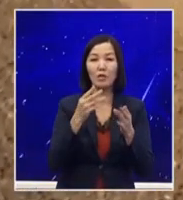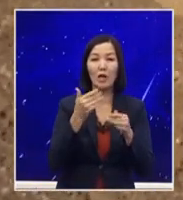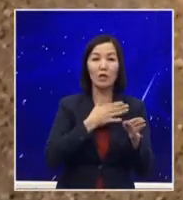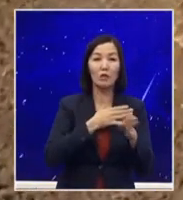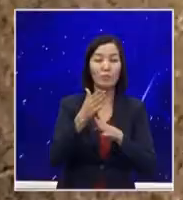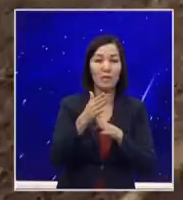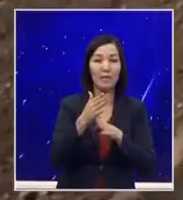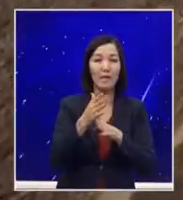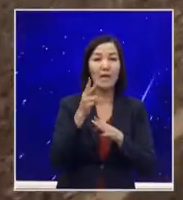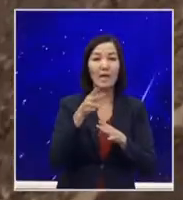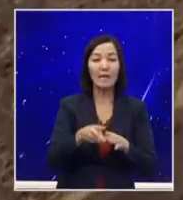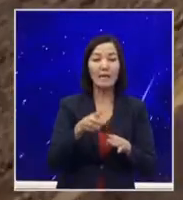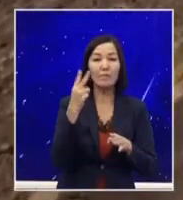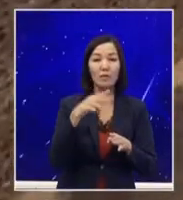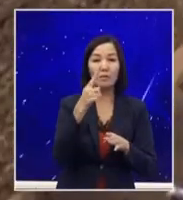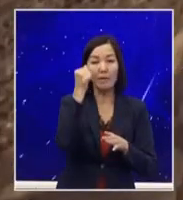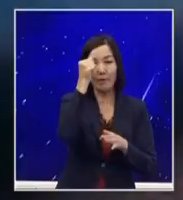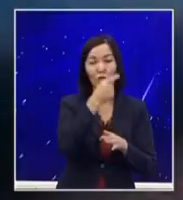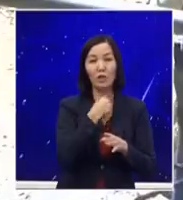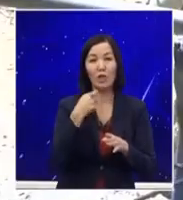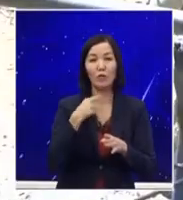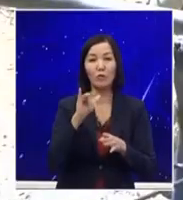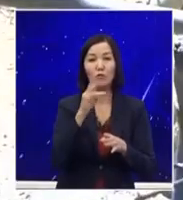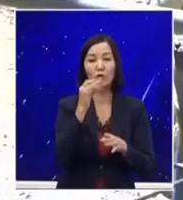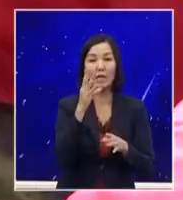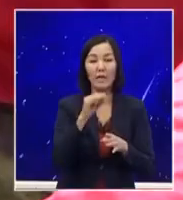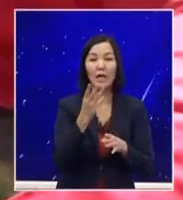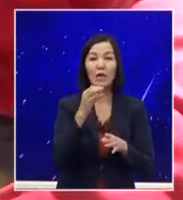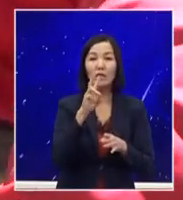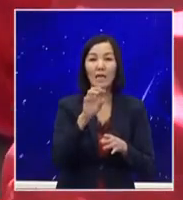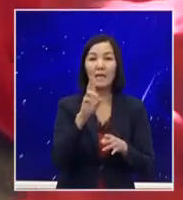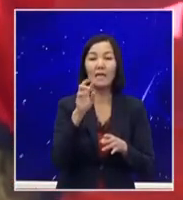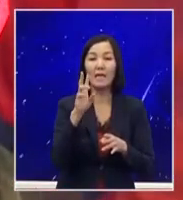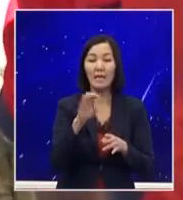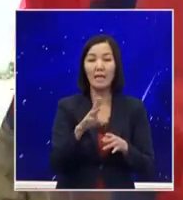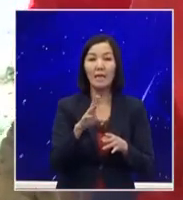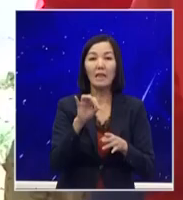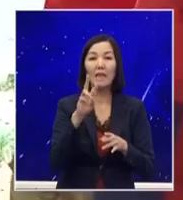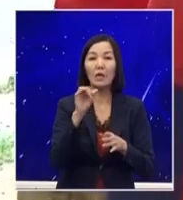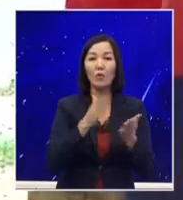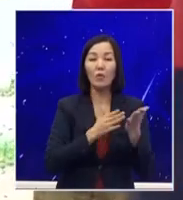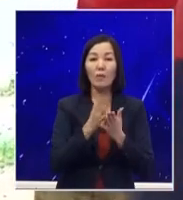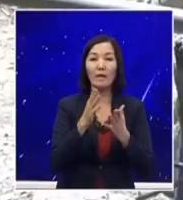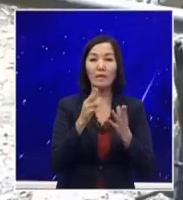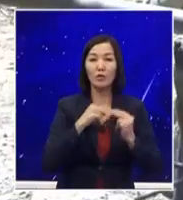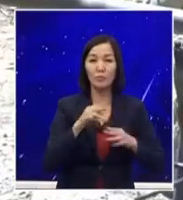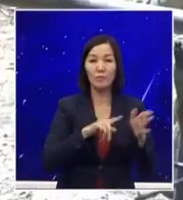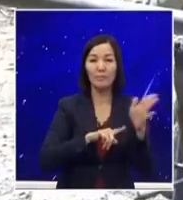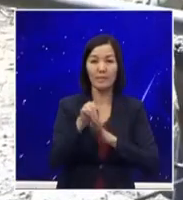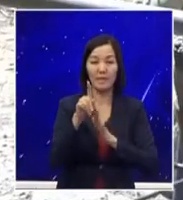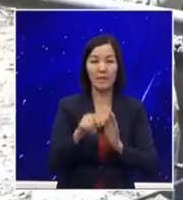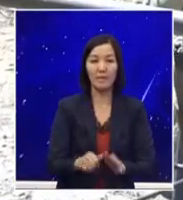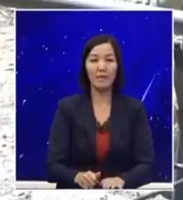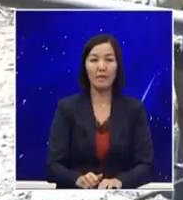жұмсалды. 2021 жылы Талдықорған, Үшарал, Шелек, Кеген, Нарынқол бағыттарындағы жұмыс басталады.